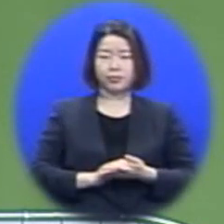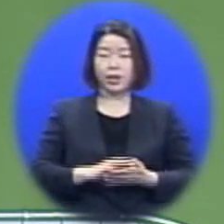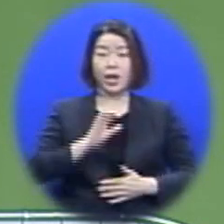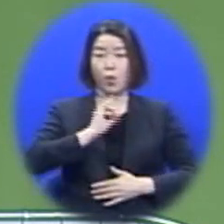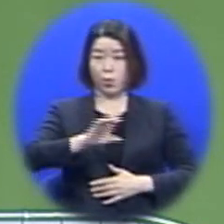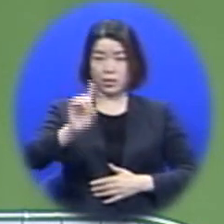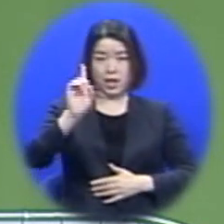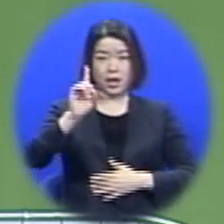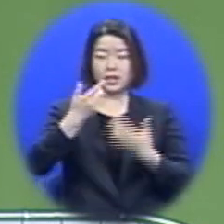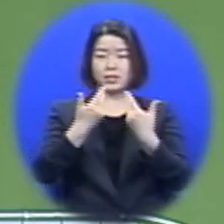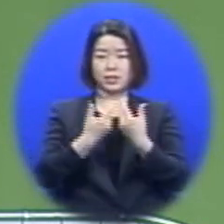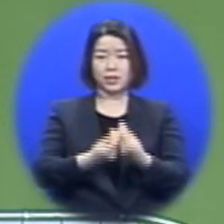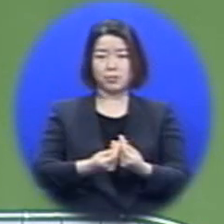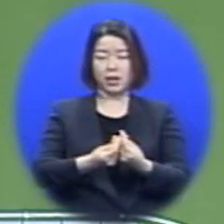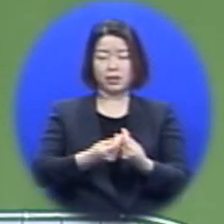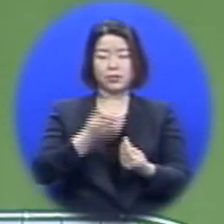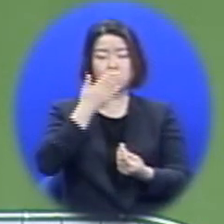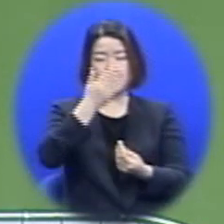오직 한 가지 경우만 됩니다.